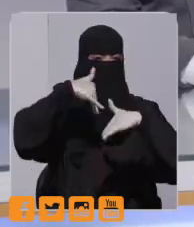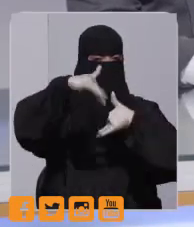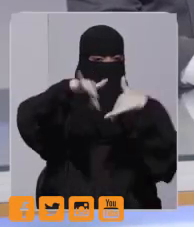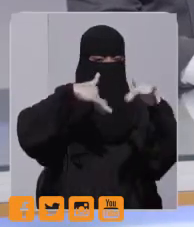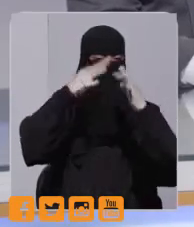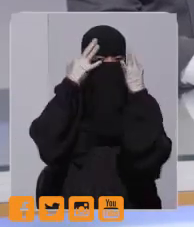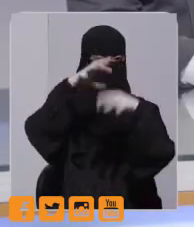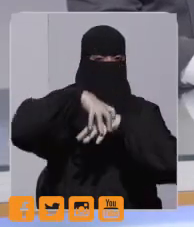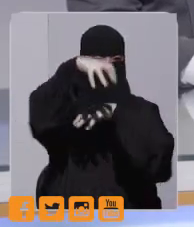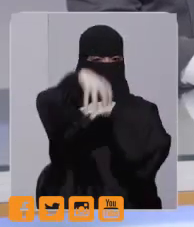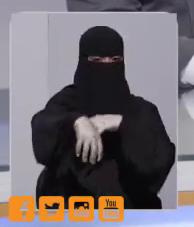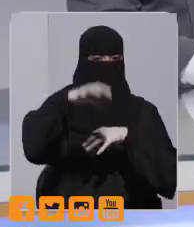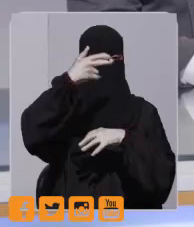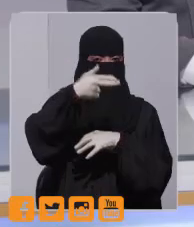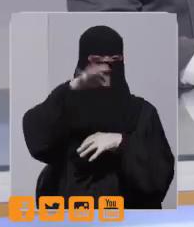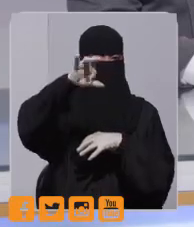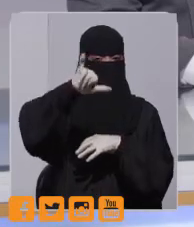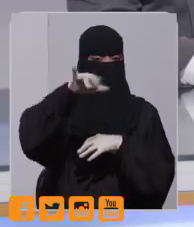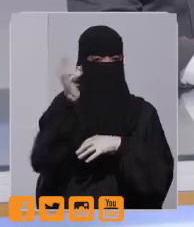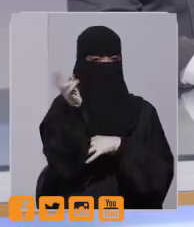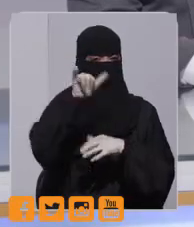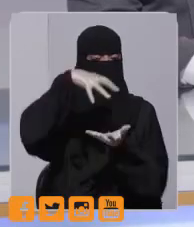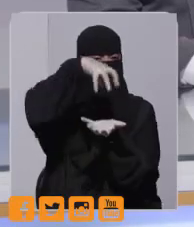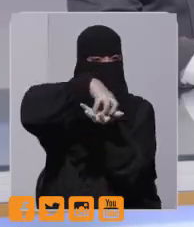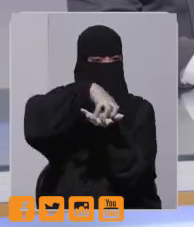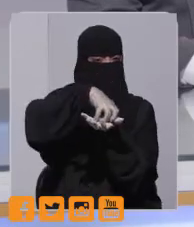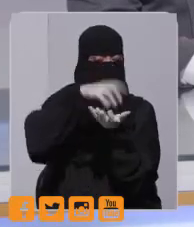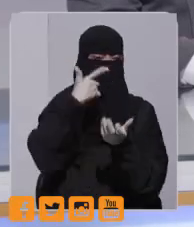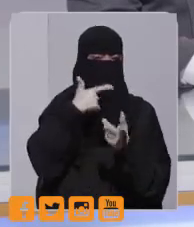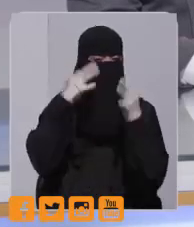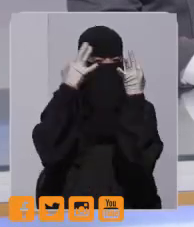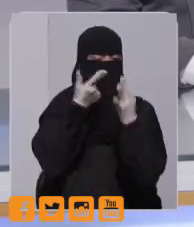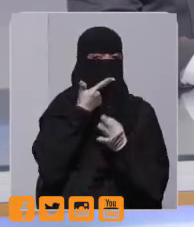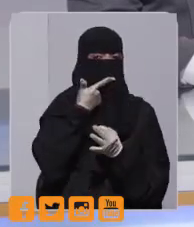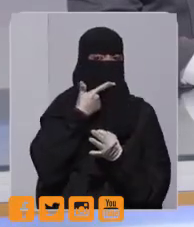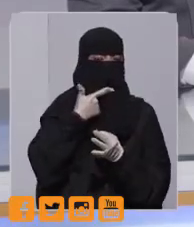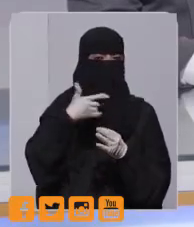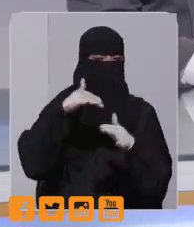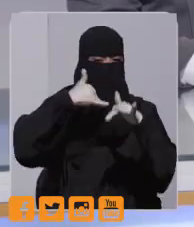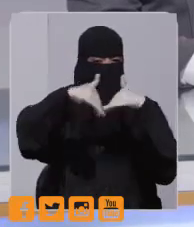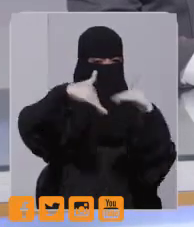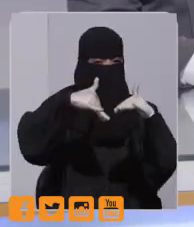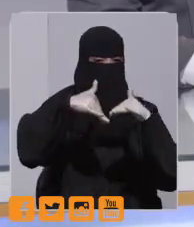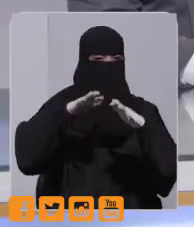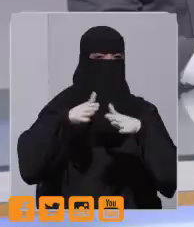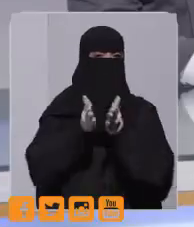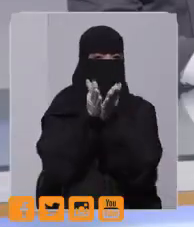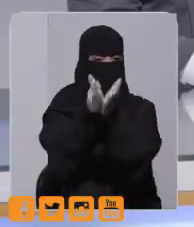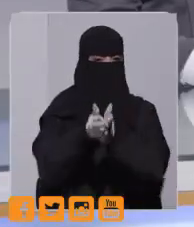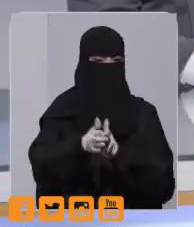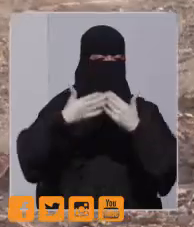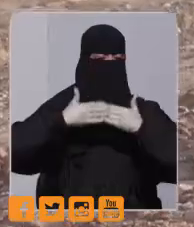منطقه الغويزي ومتفقدا المواقع التي تحتاج الى شق وعبارات وتمهيد